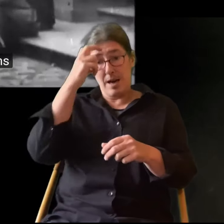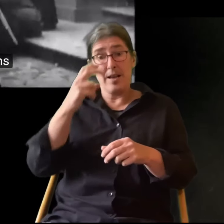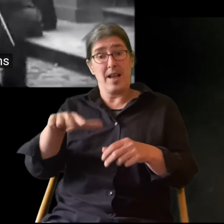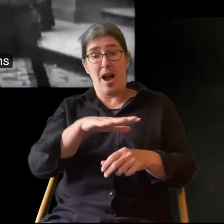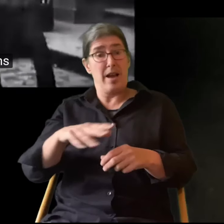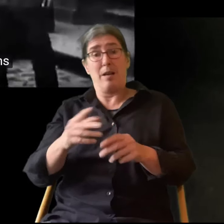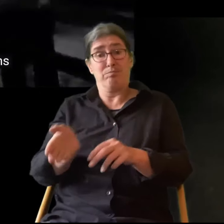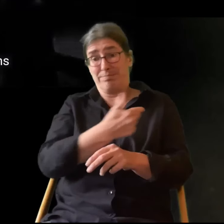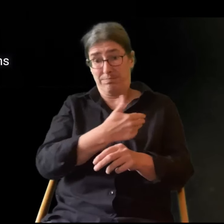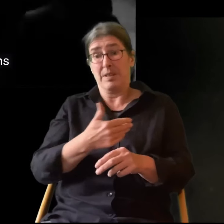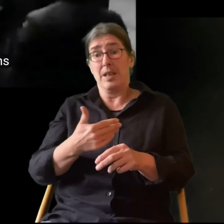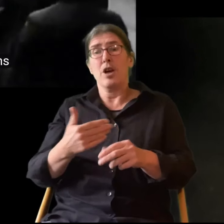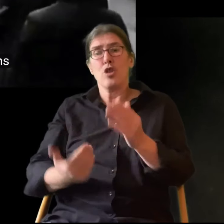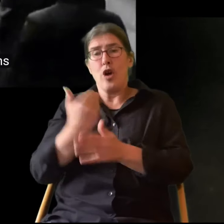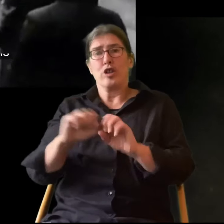ein neuer Staat.